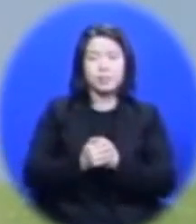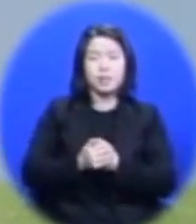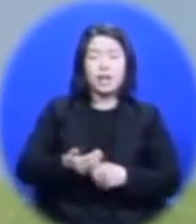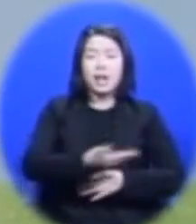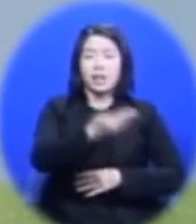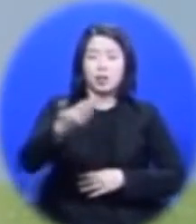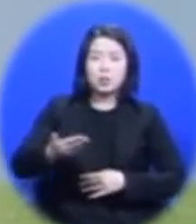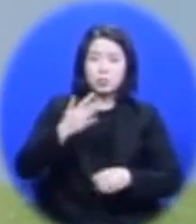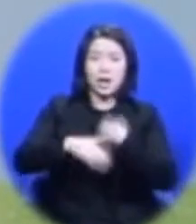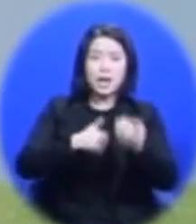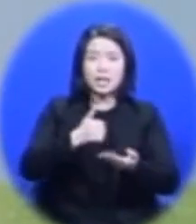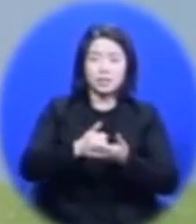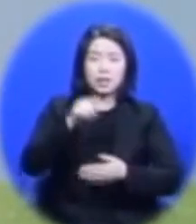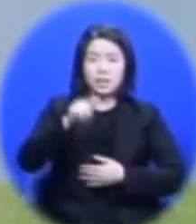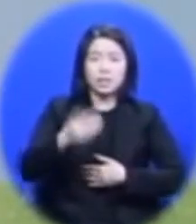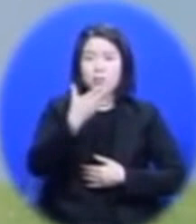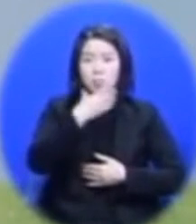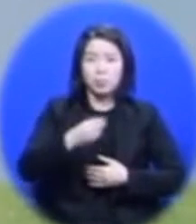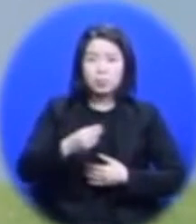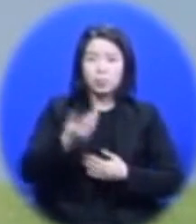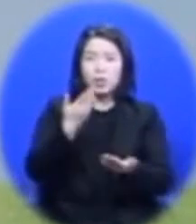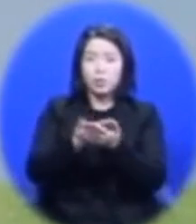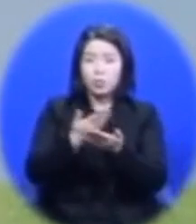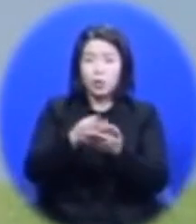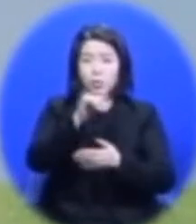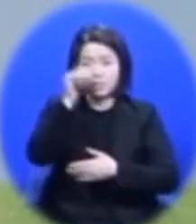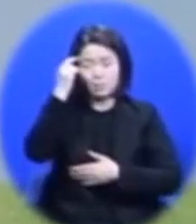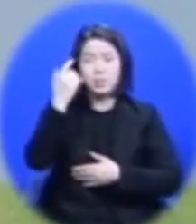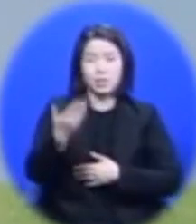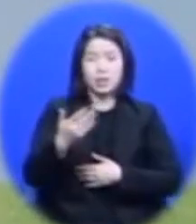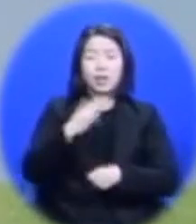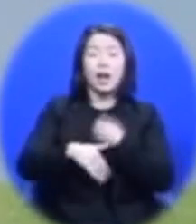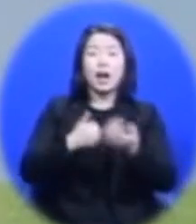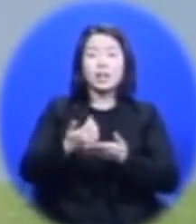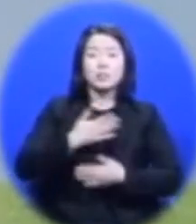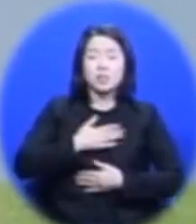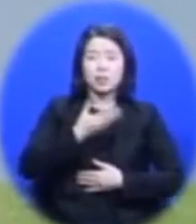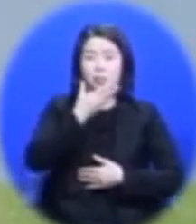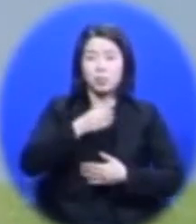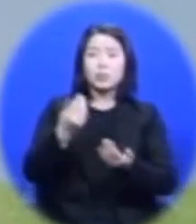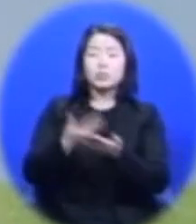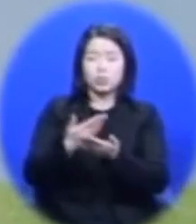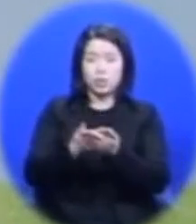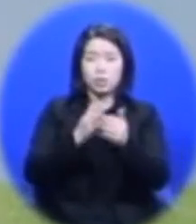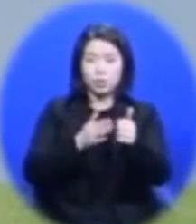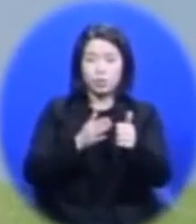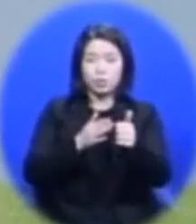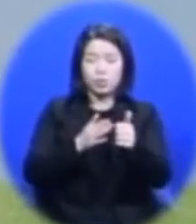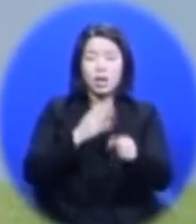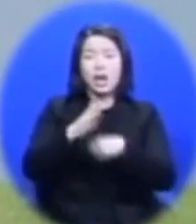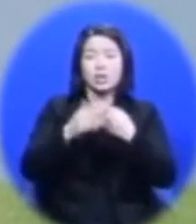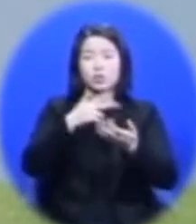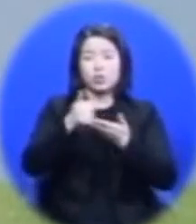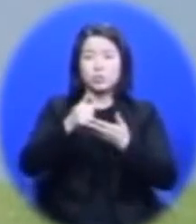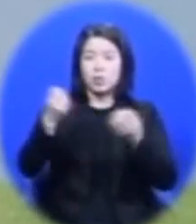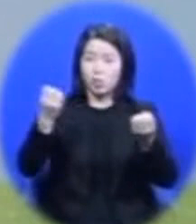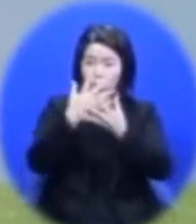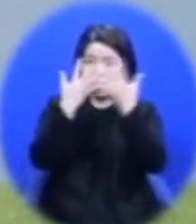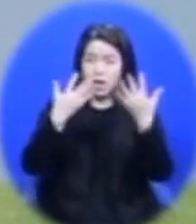여러분은 하나님께 이 복을 구하시고 계십니까? 하나님, 제게 복을 주세요. 주님의 환한